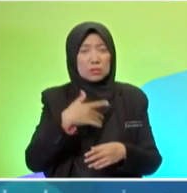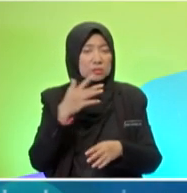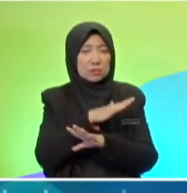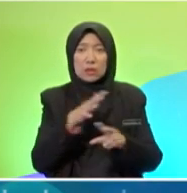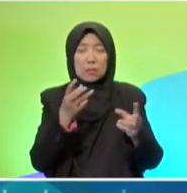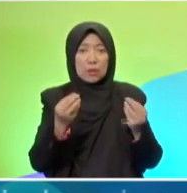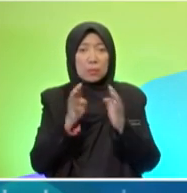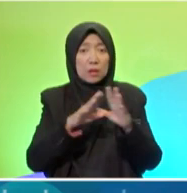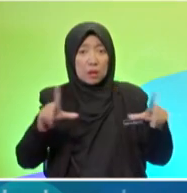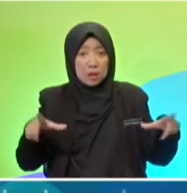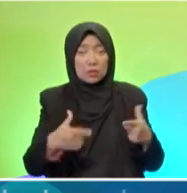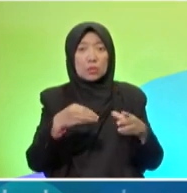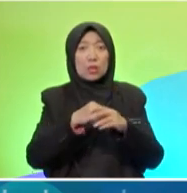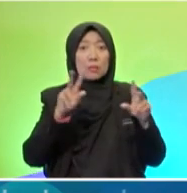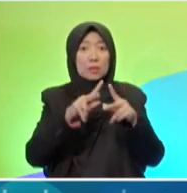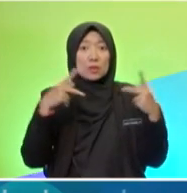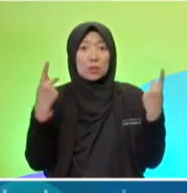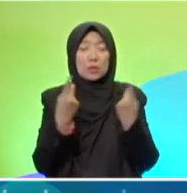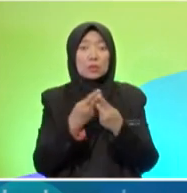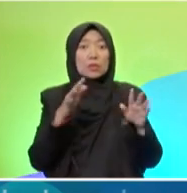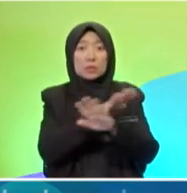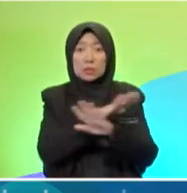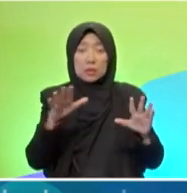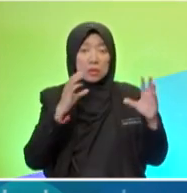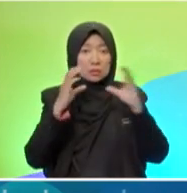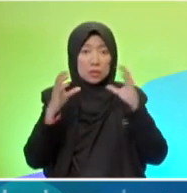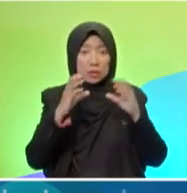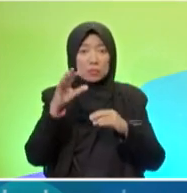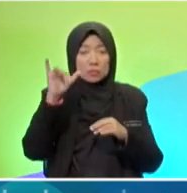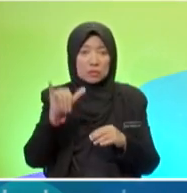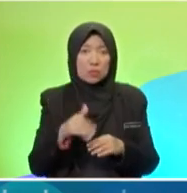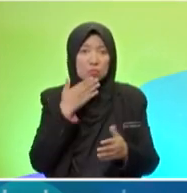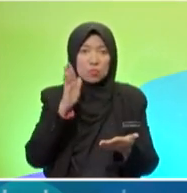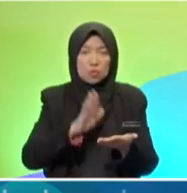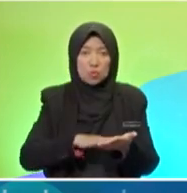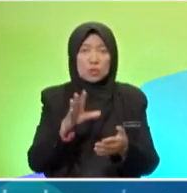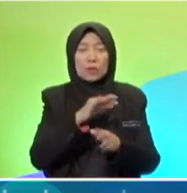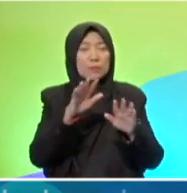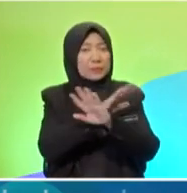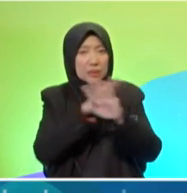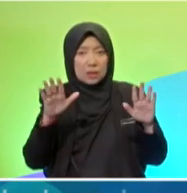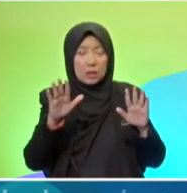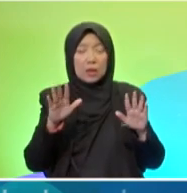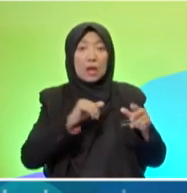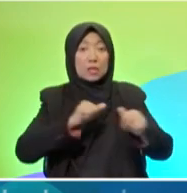Saya yakin tidak pada percakapan yang kasar dan katakan tidak kepada